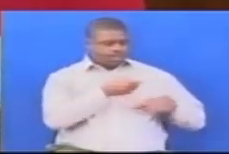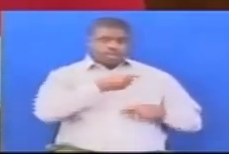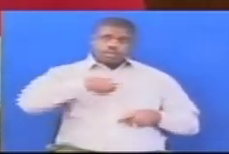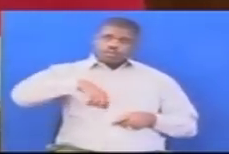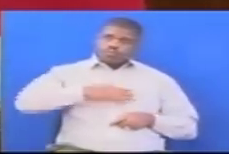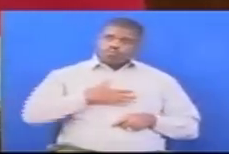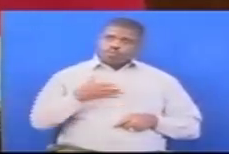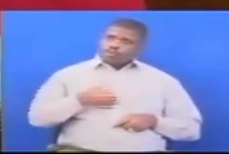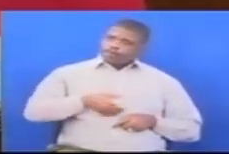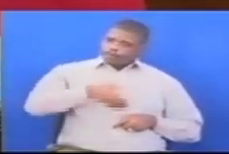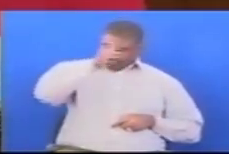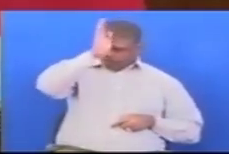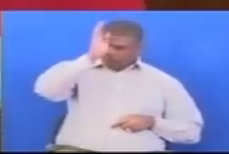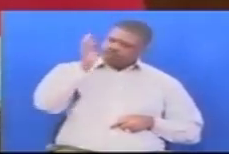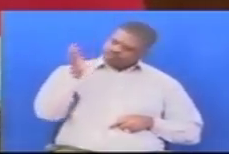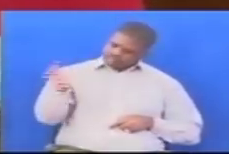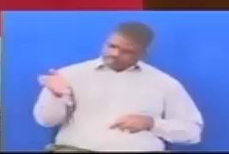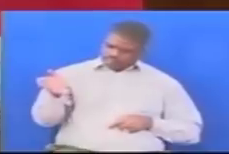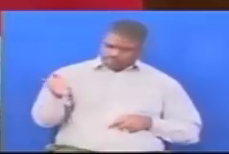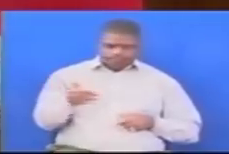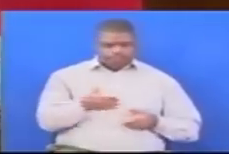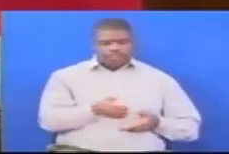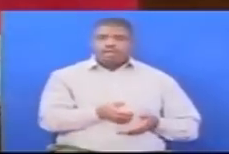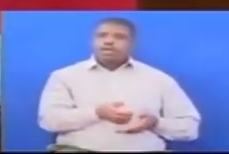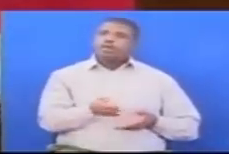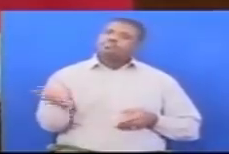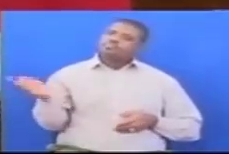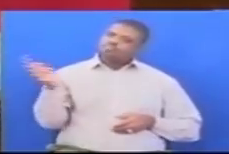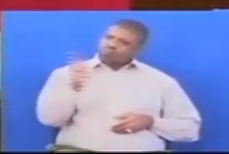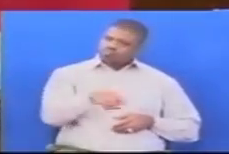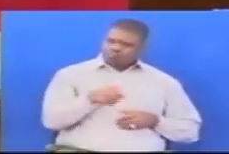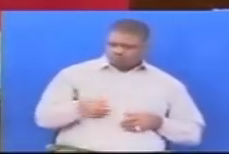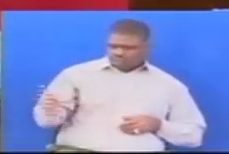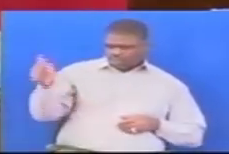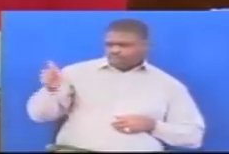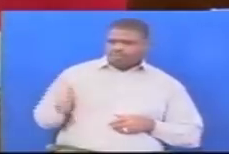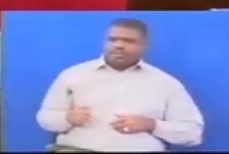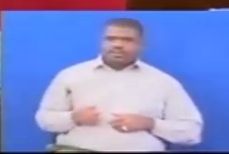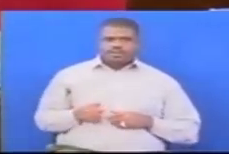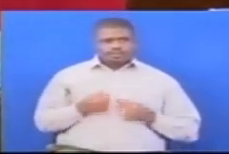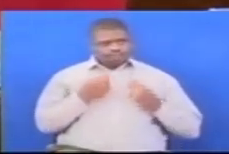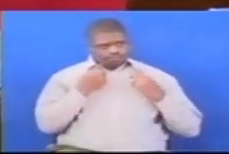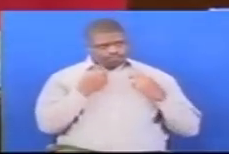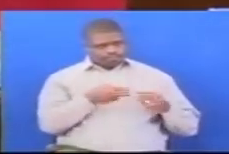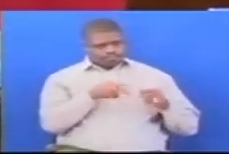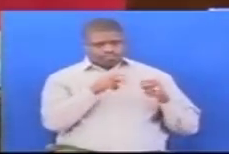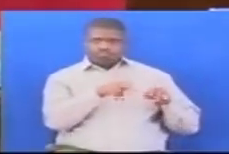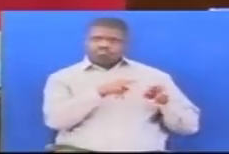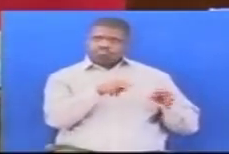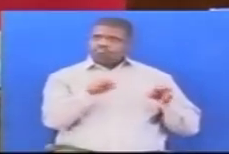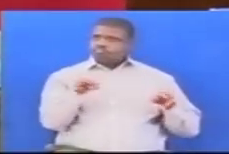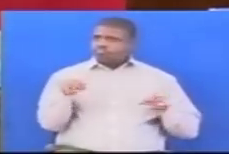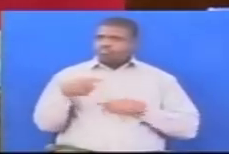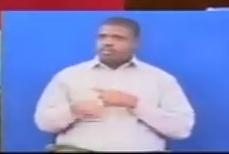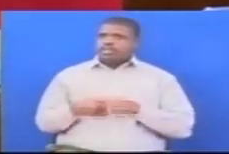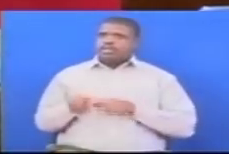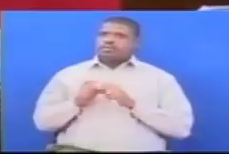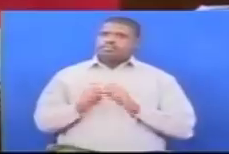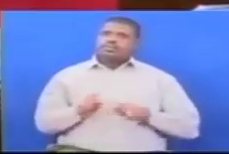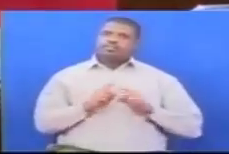Mbarawa na Mheshimiwa Juma Aweso mmekuja wenyewe, mmetembelea miradi mbalimbali ya maji